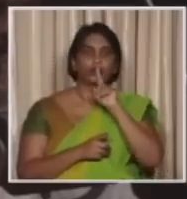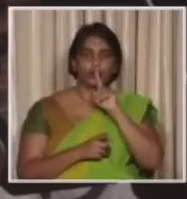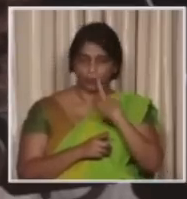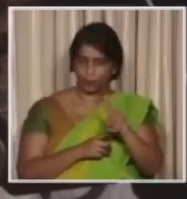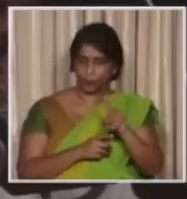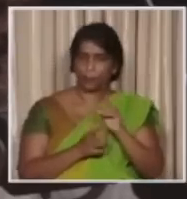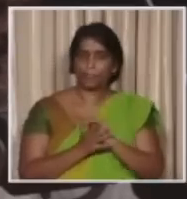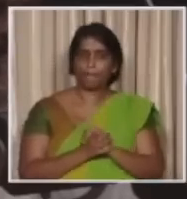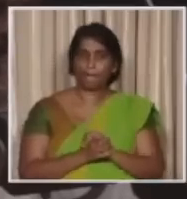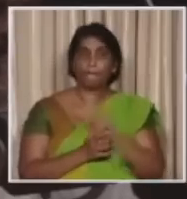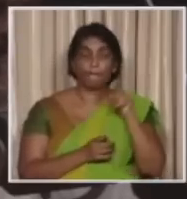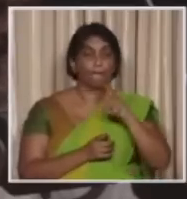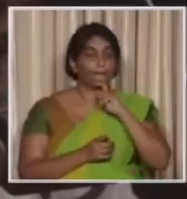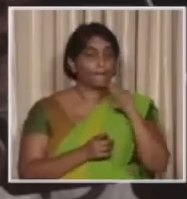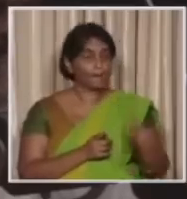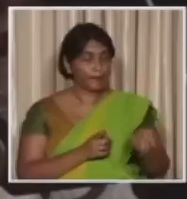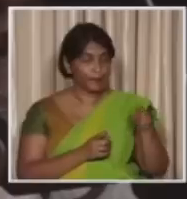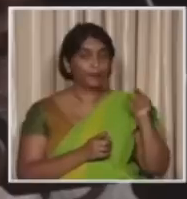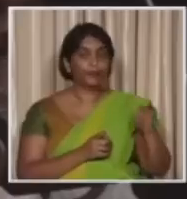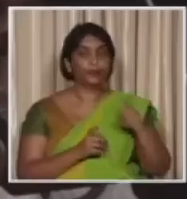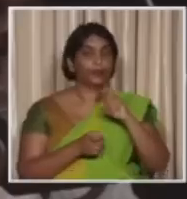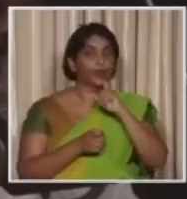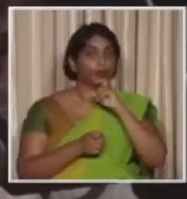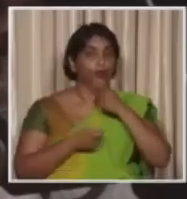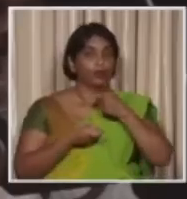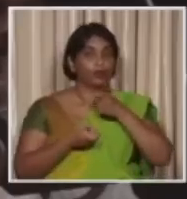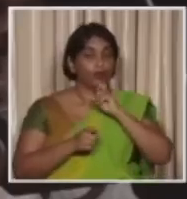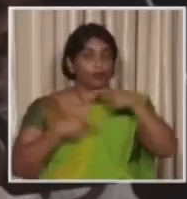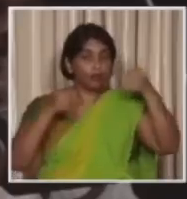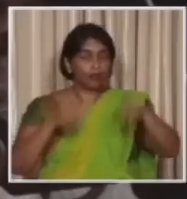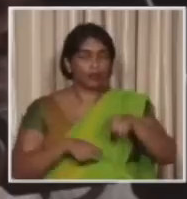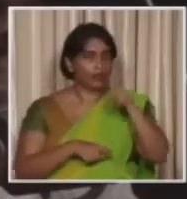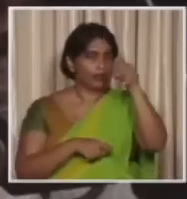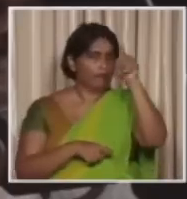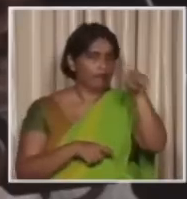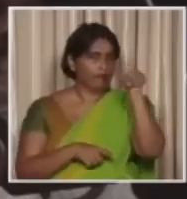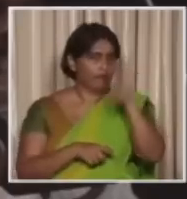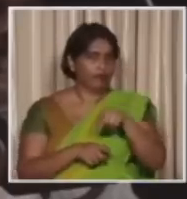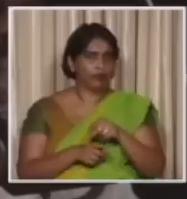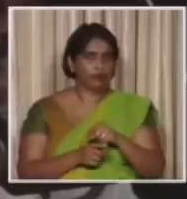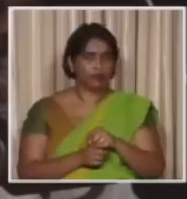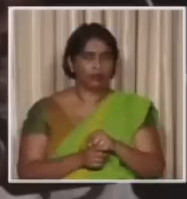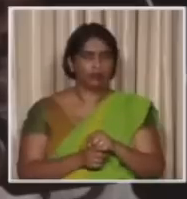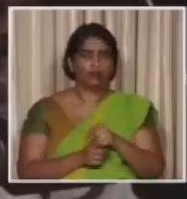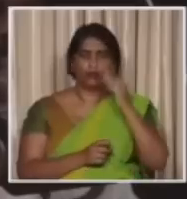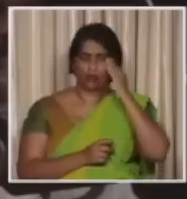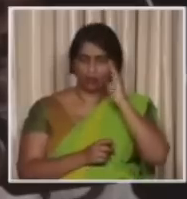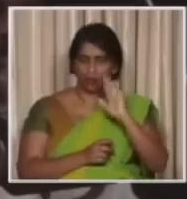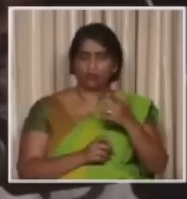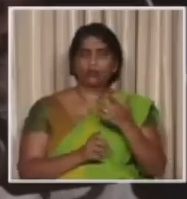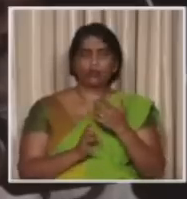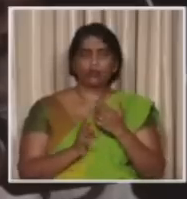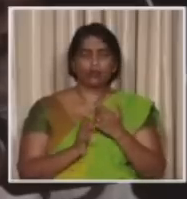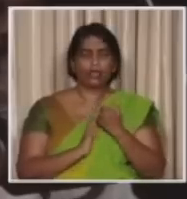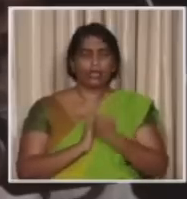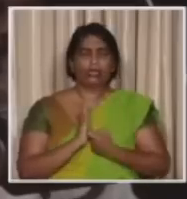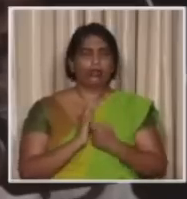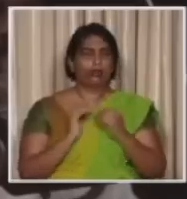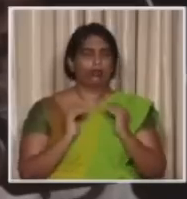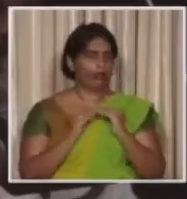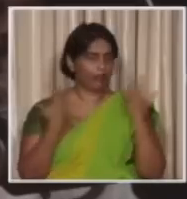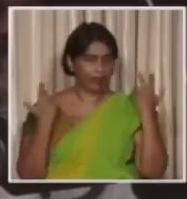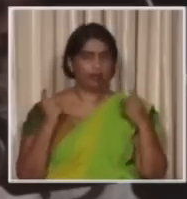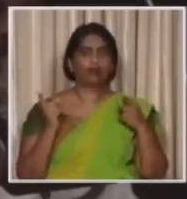කියනවා ඒ විනිශ්චයකාරතුමා මේ නඩුව ඇසීම වැරදිලු. ඒක ස්වභාවික යුක්තියට පටහැනිලු.